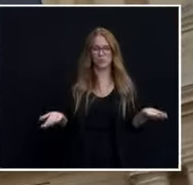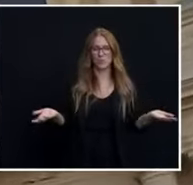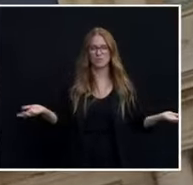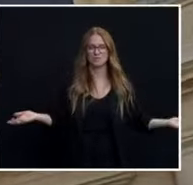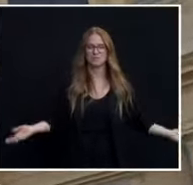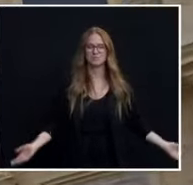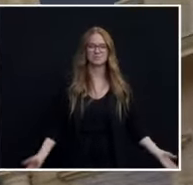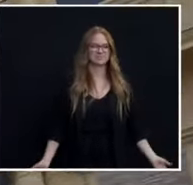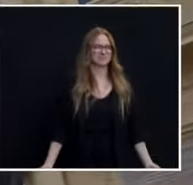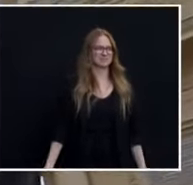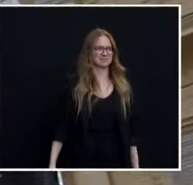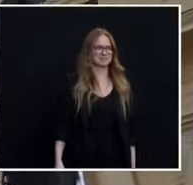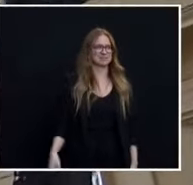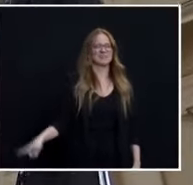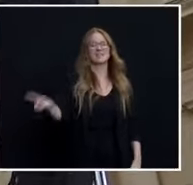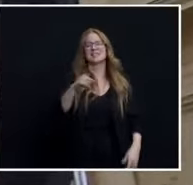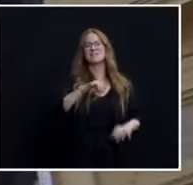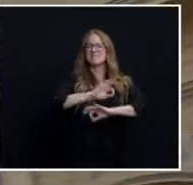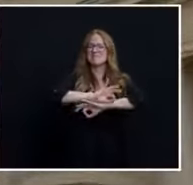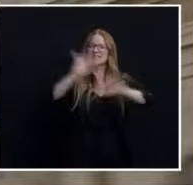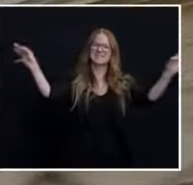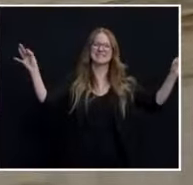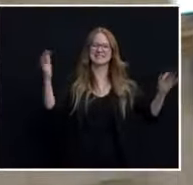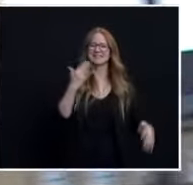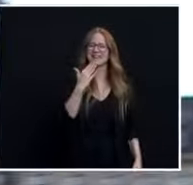die Besten. Danke.